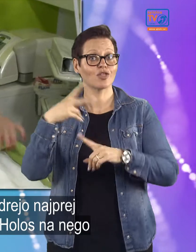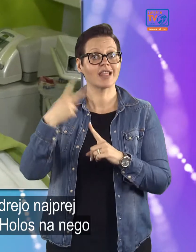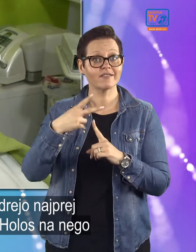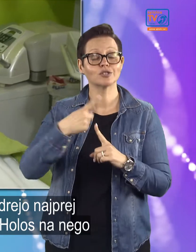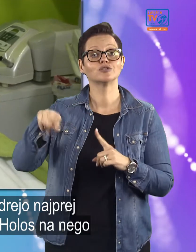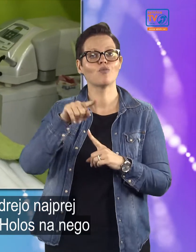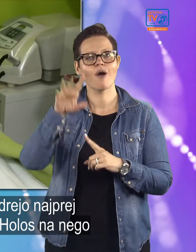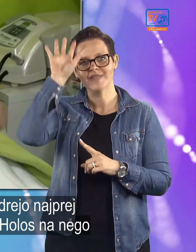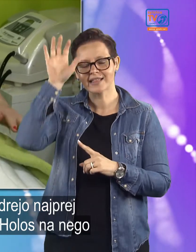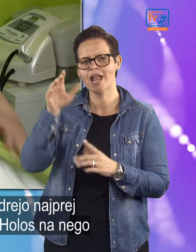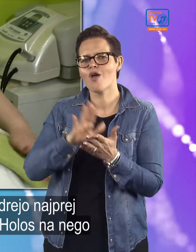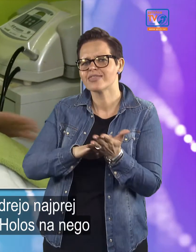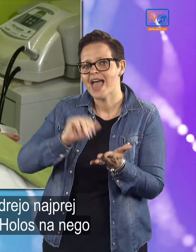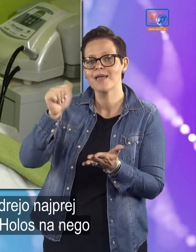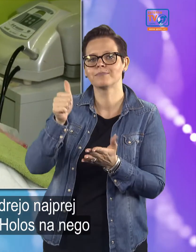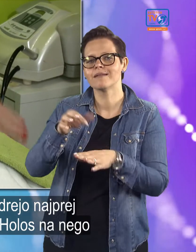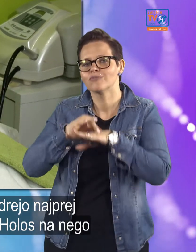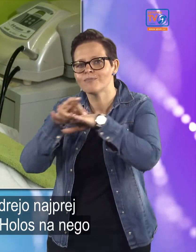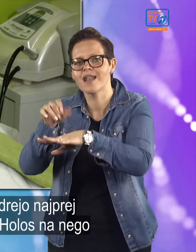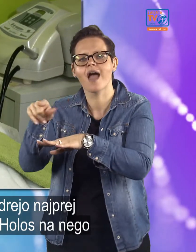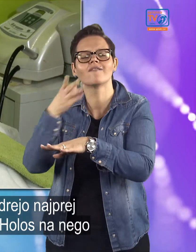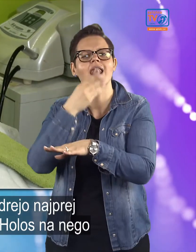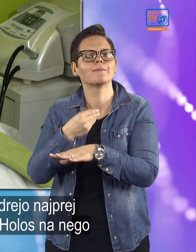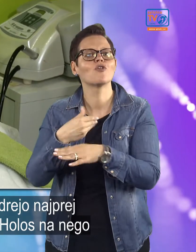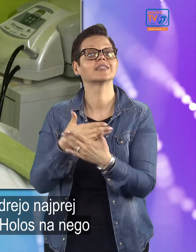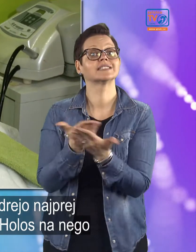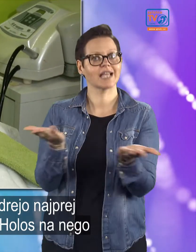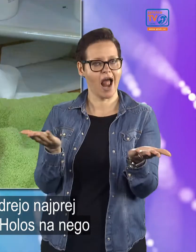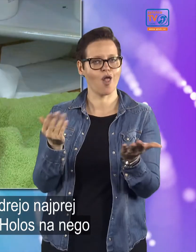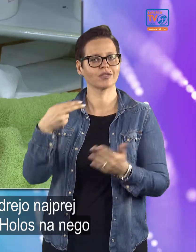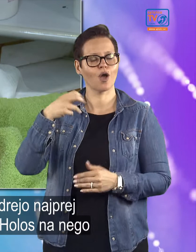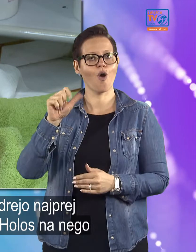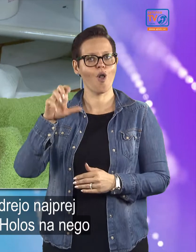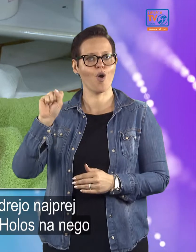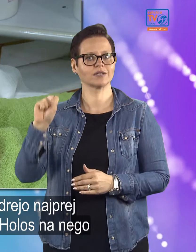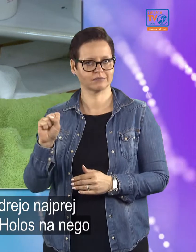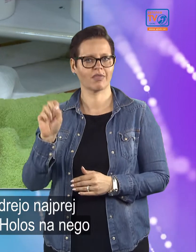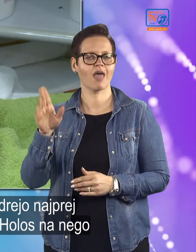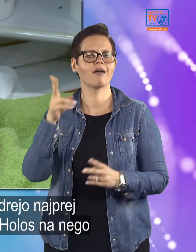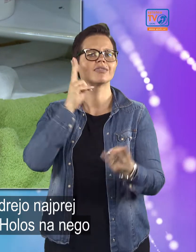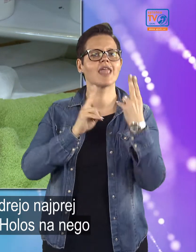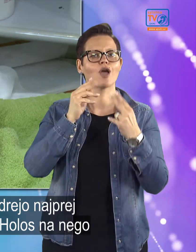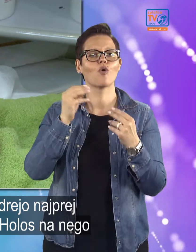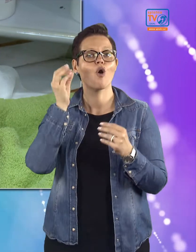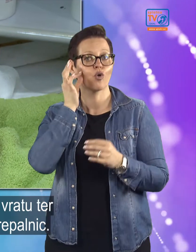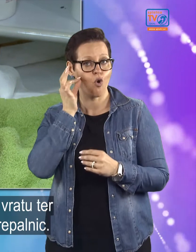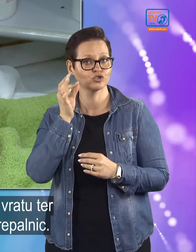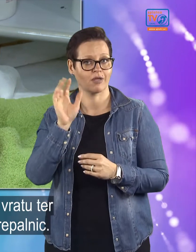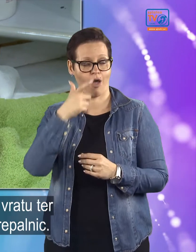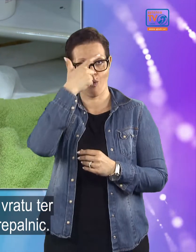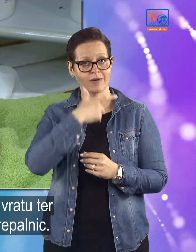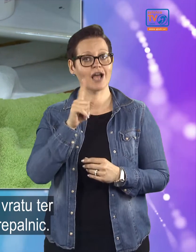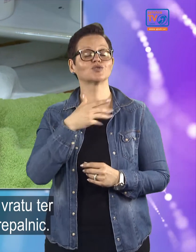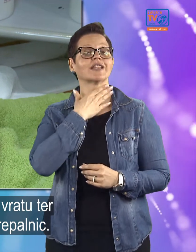Spletno TV smo Andrejo najprej odpeljali v lepotni salon Holos na nego kože na obrazu in vratu ter urejanje obrvi